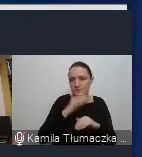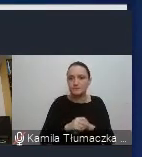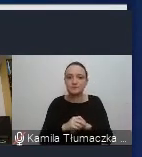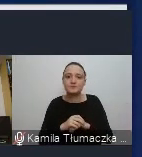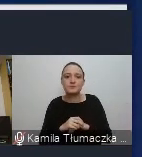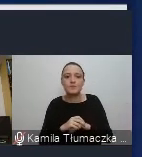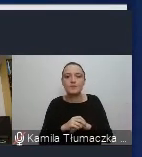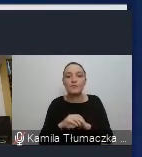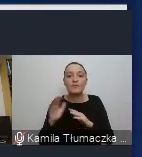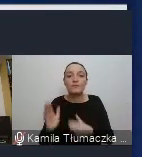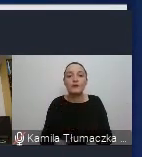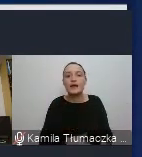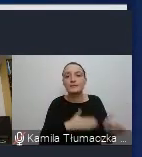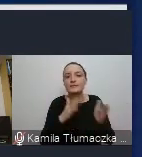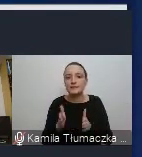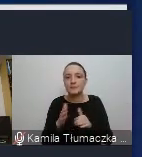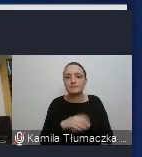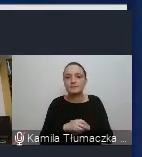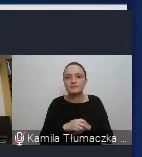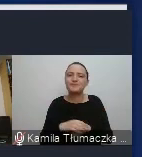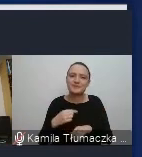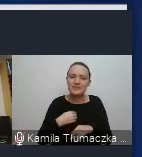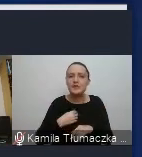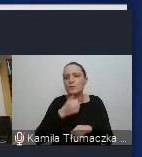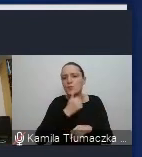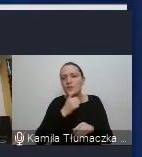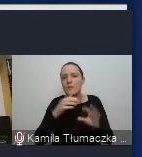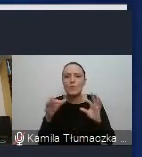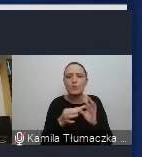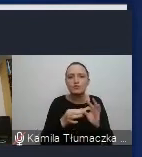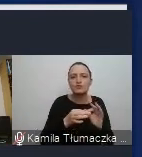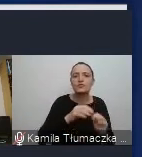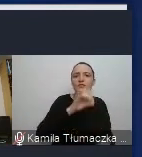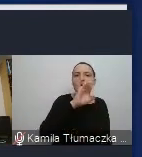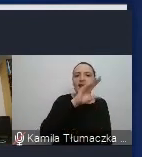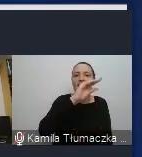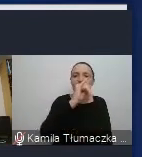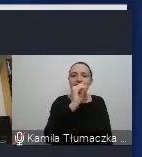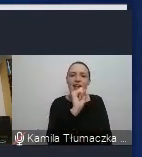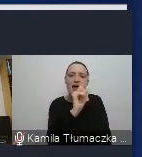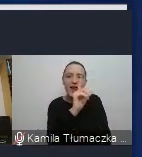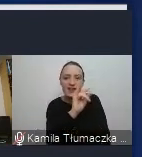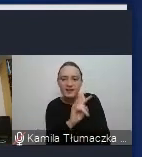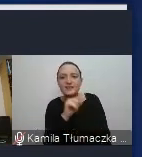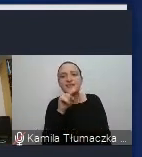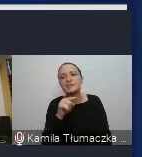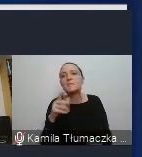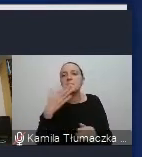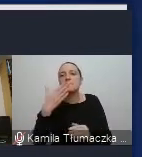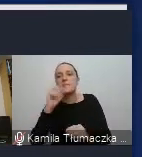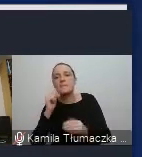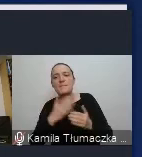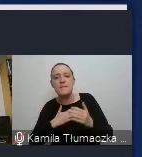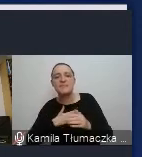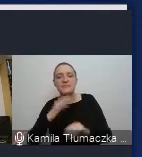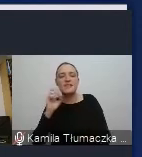Kolejne. No właśnie, ja próbowałam łączyć Genialism z Mam Talent. Efekt tego był taki, chciałabym Państwu